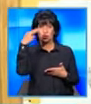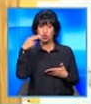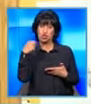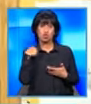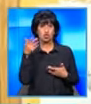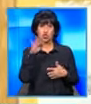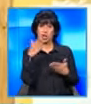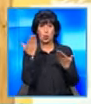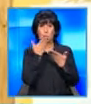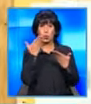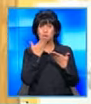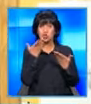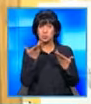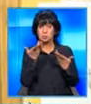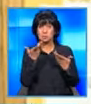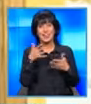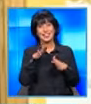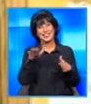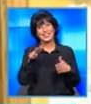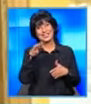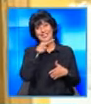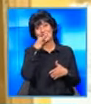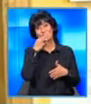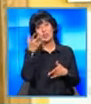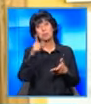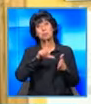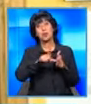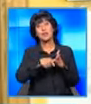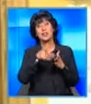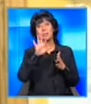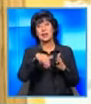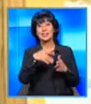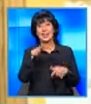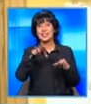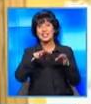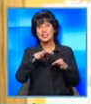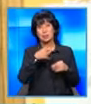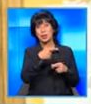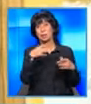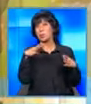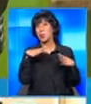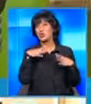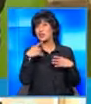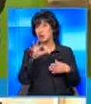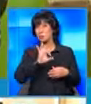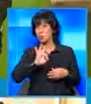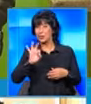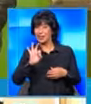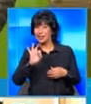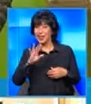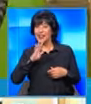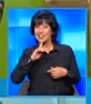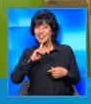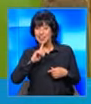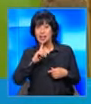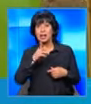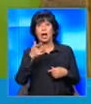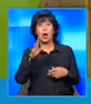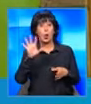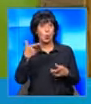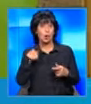Децата, които са свикнали по време на избори, да завършим физическото образование, т.е. когато си физически присъстваш в клас